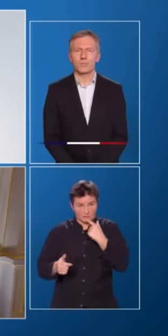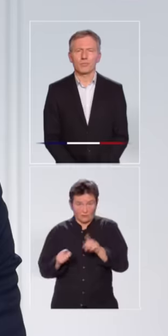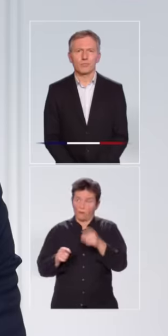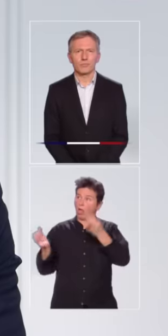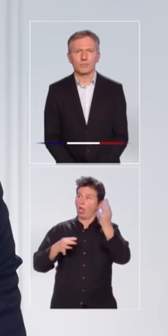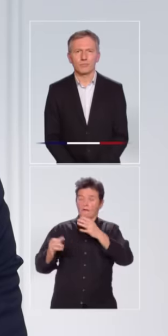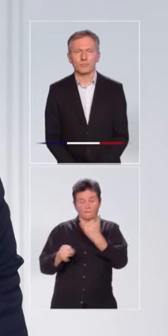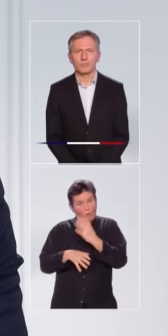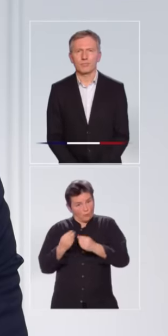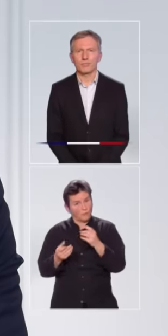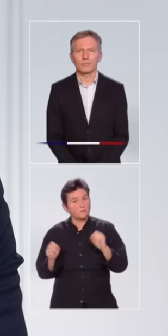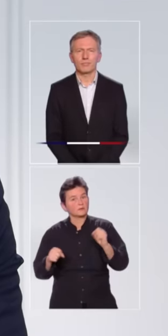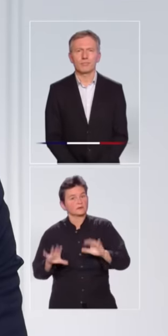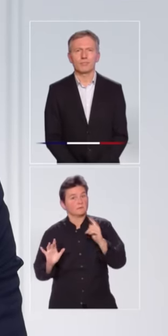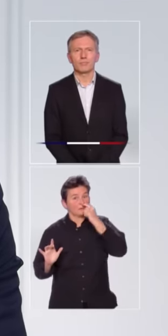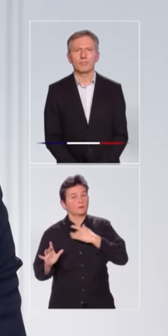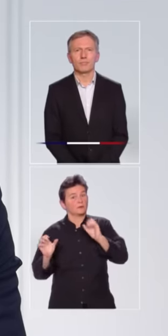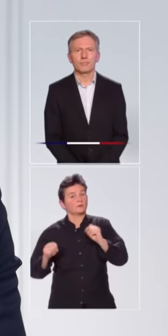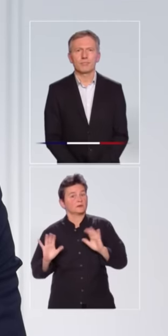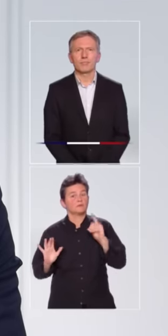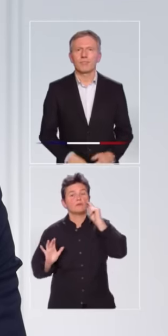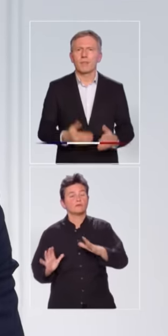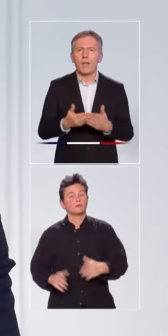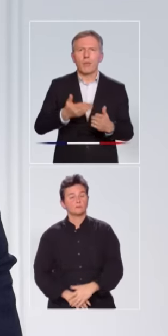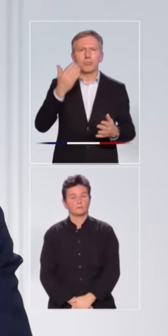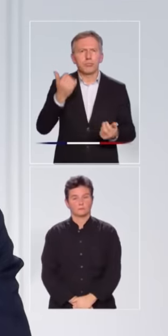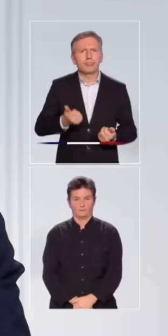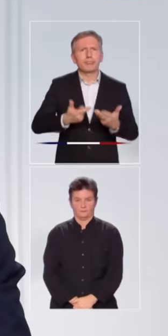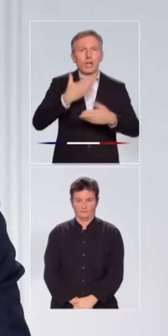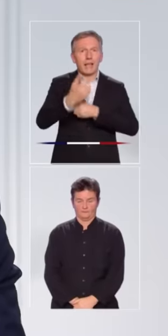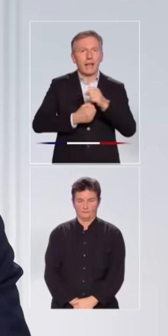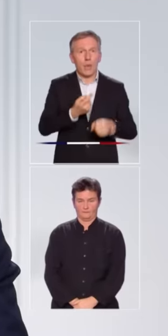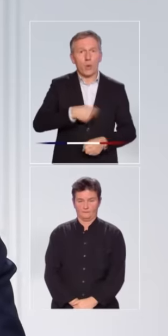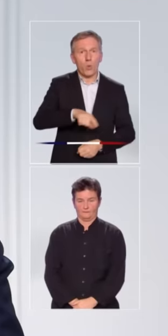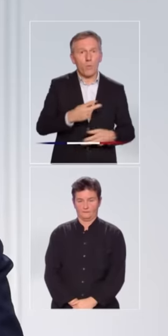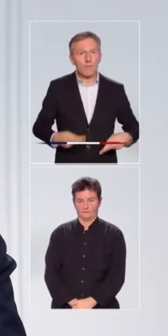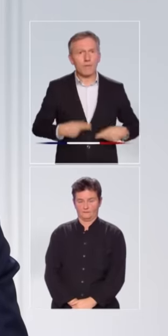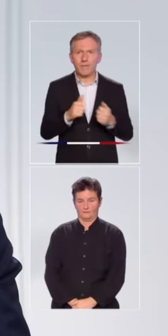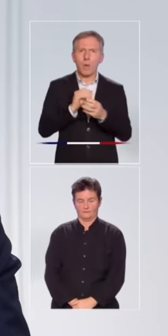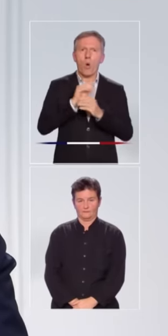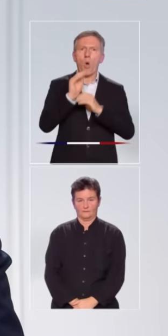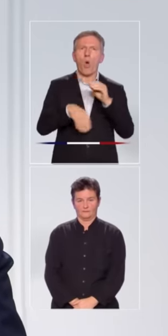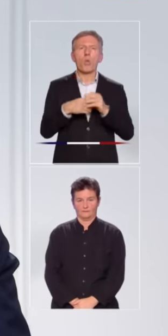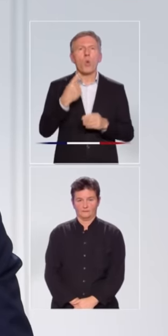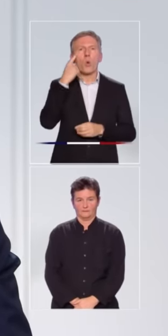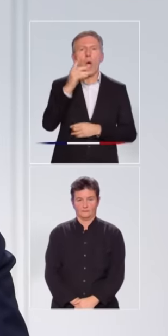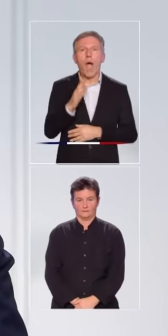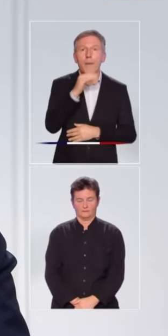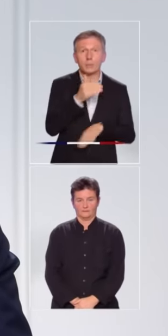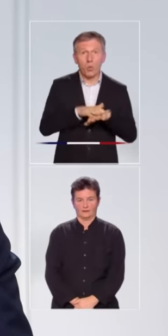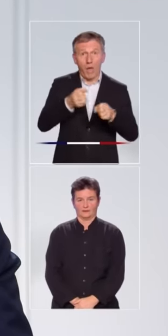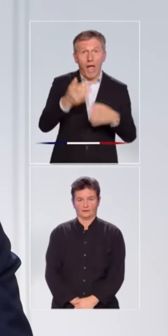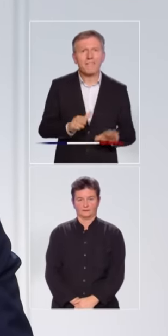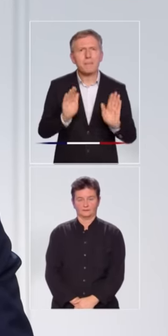des scénarios possibles, à vos yeux? Depuis quelques années, nous vivons tous dans un monde où ce qu'on croyait impensable arrive.